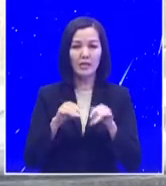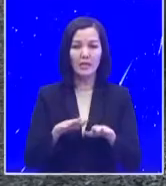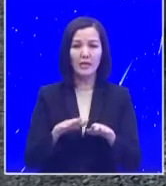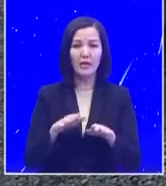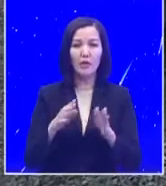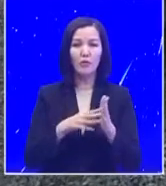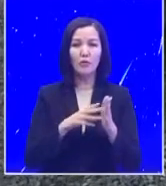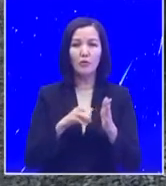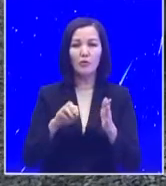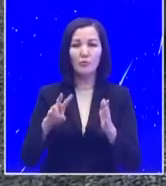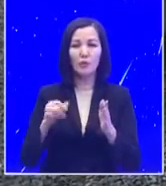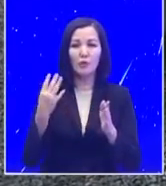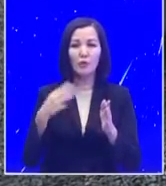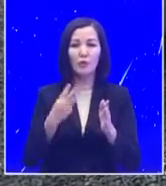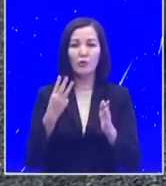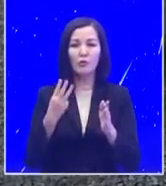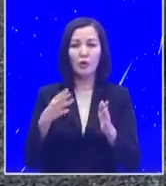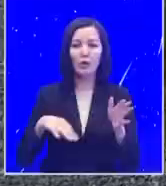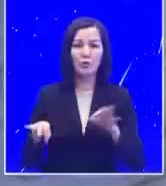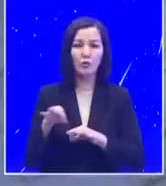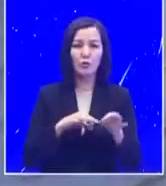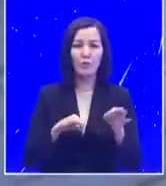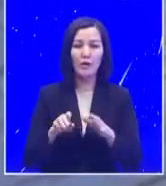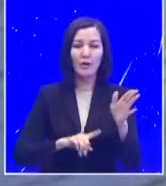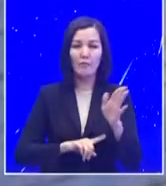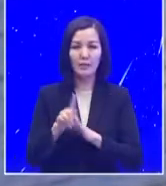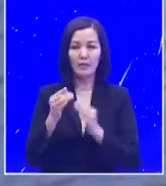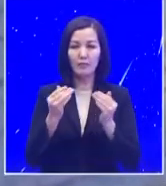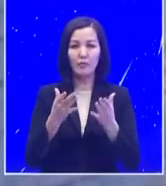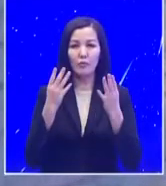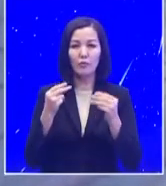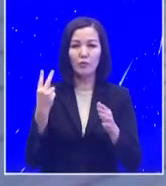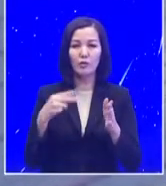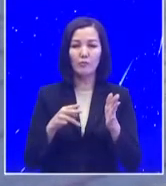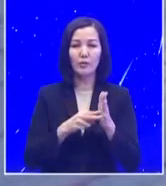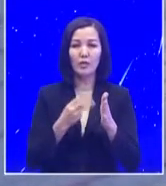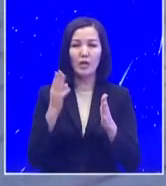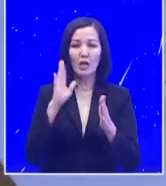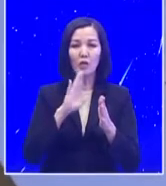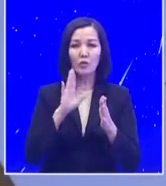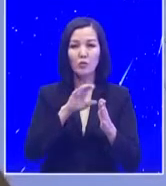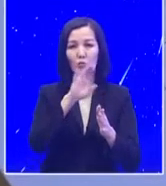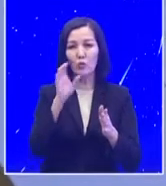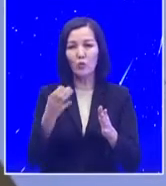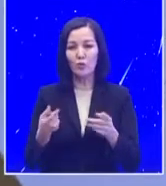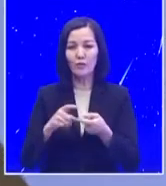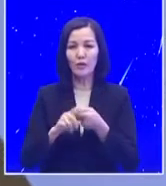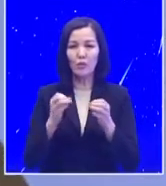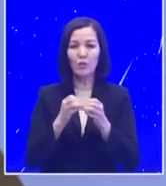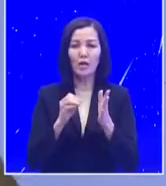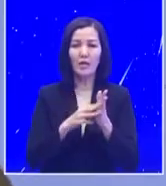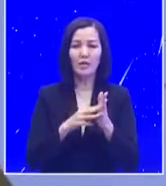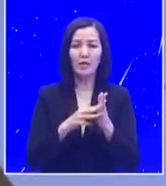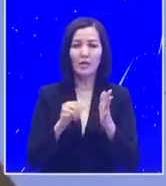миллион теңге болатын 43 шақырымдық жоба қолға алынып жатыр. Бүгінгі күнге 27 шақырым су құбыры тартылған. Биыл 16 шақырымы